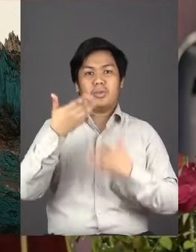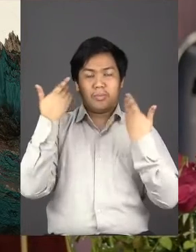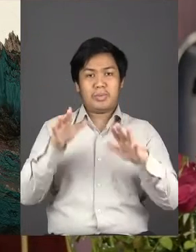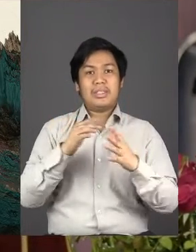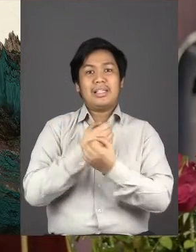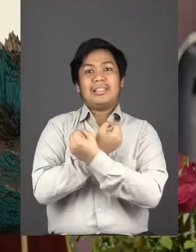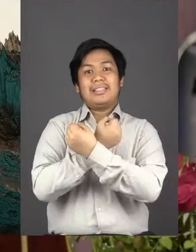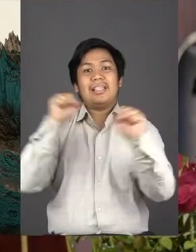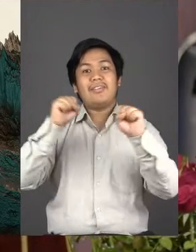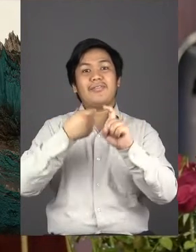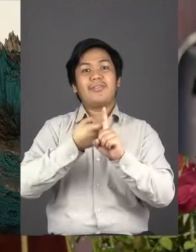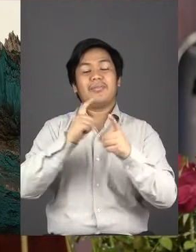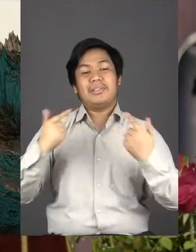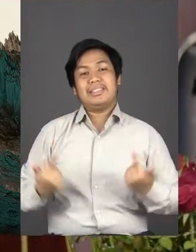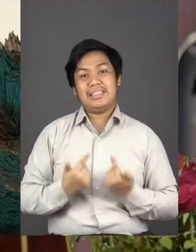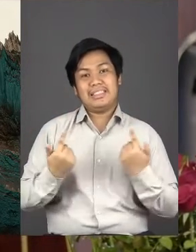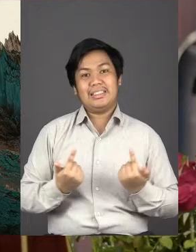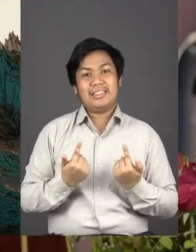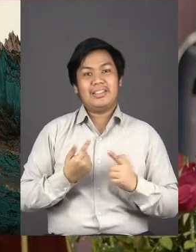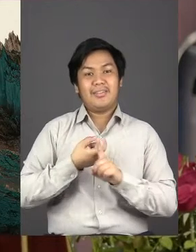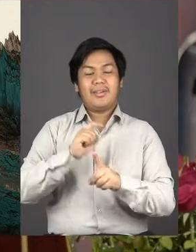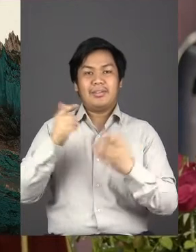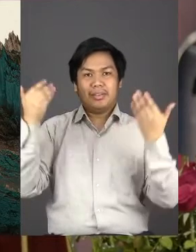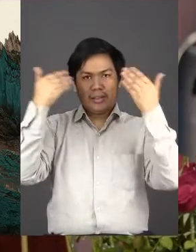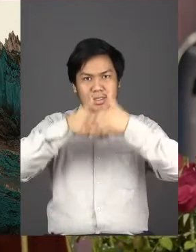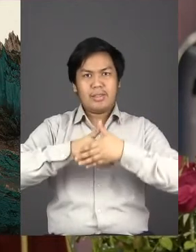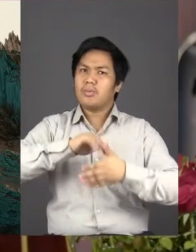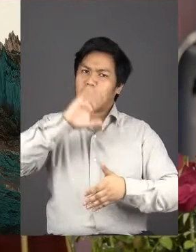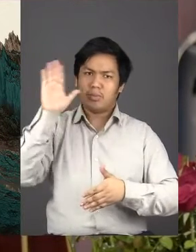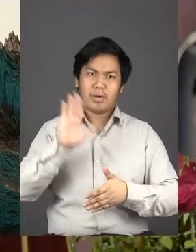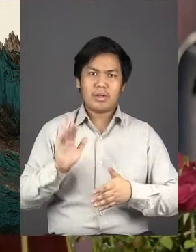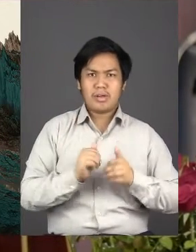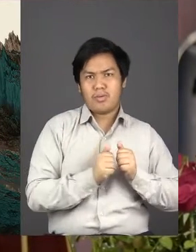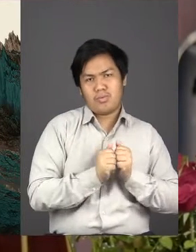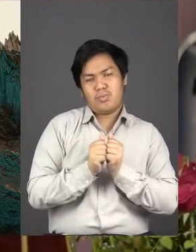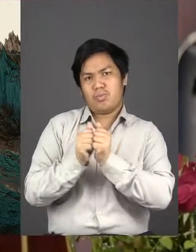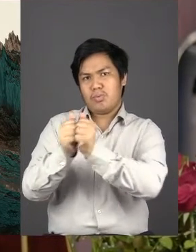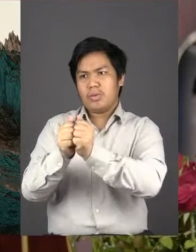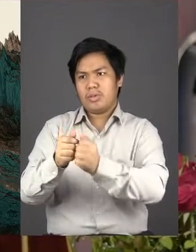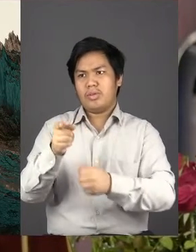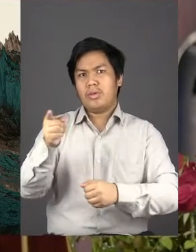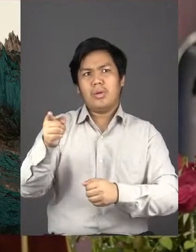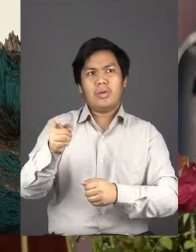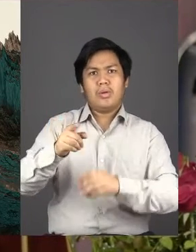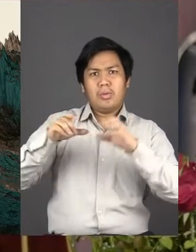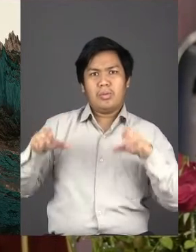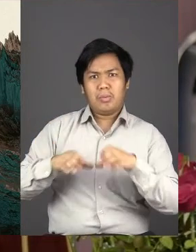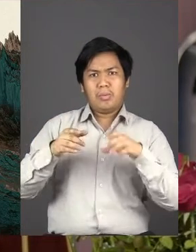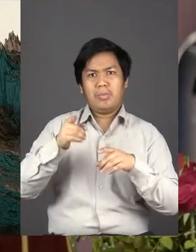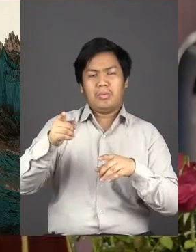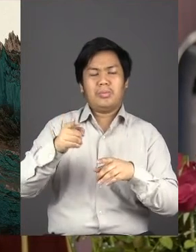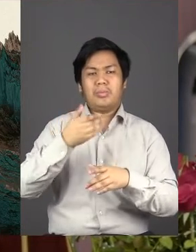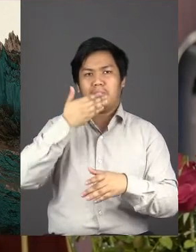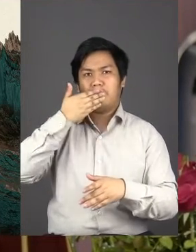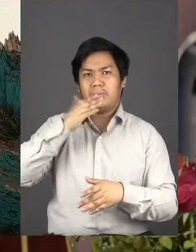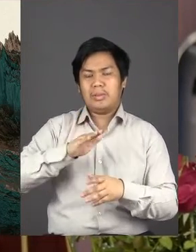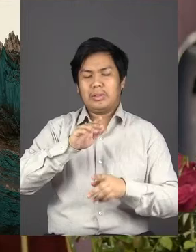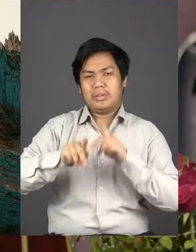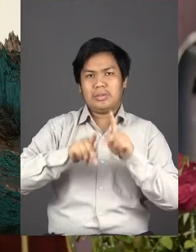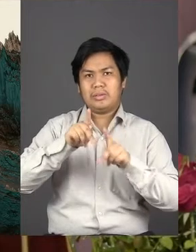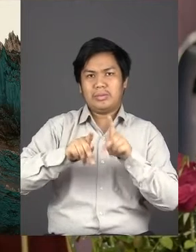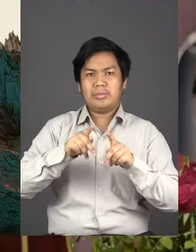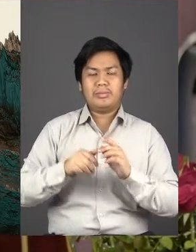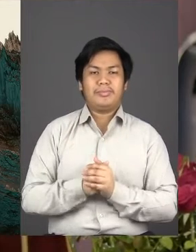Diyos sa kadiliman, dapat wala na tayong bahagi sa kahit na anong gawain sa kadiliman.